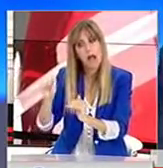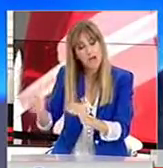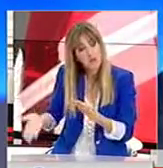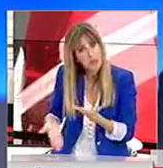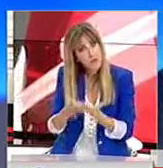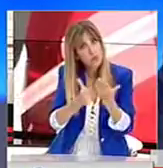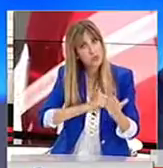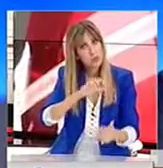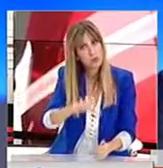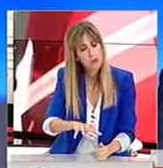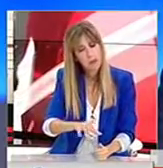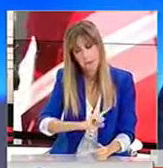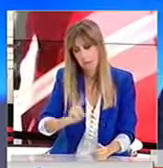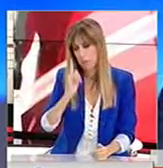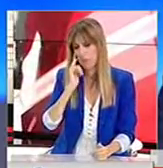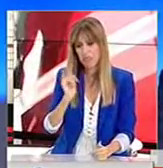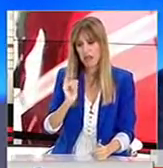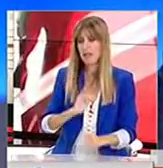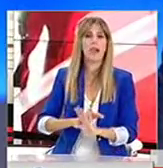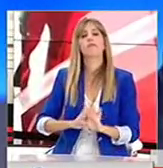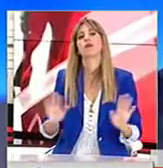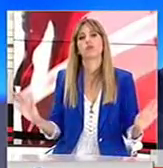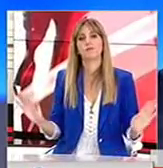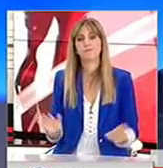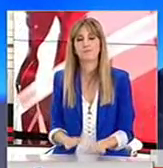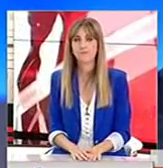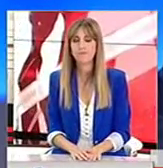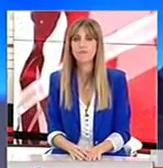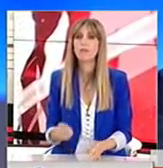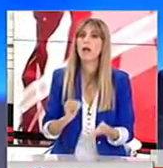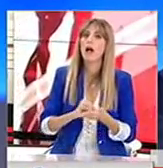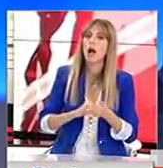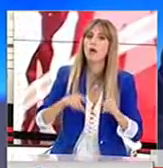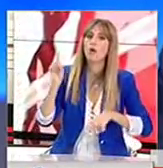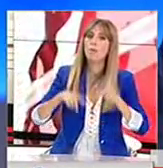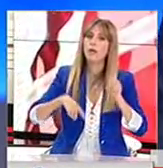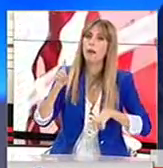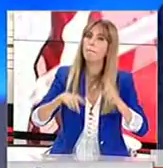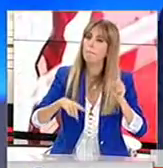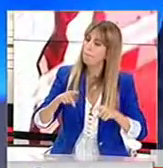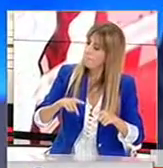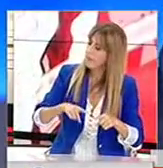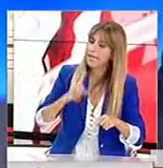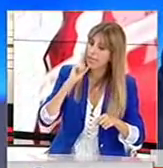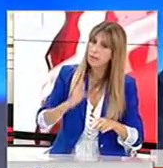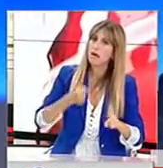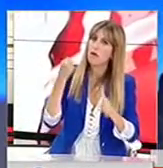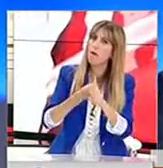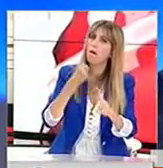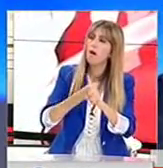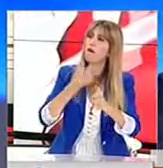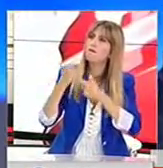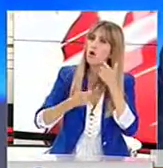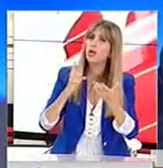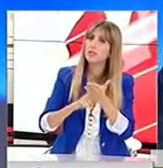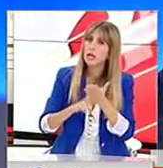σημαντικό το waiver στις τράπεζες και άρα γι' αυτό τον λόγο θα έπρεπε να πάμε στην επιστολιπτική γραμμή, νομίζω ότι και αυτό